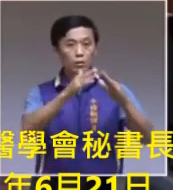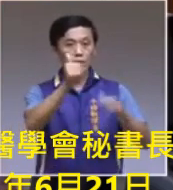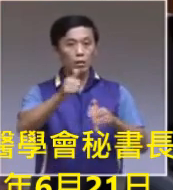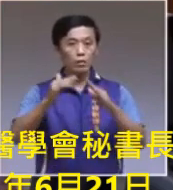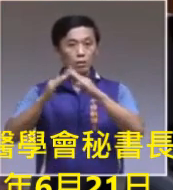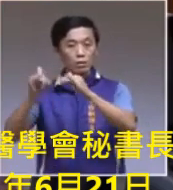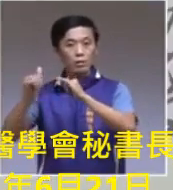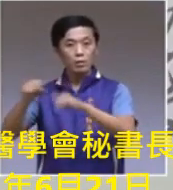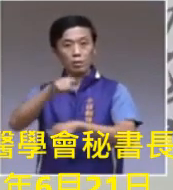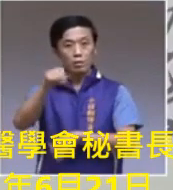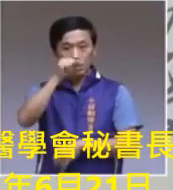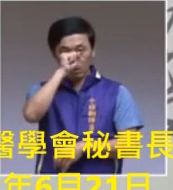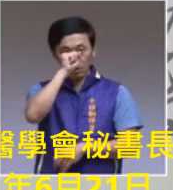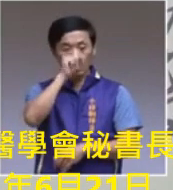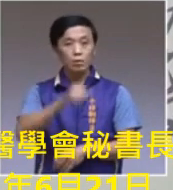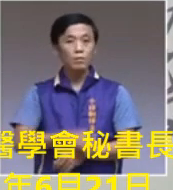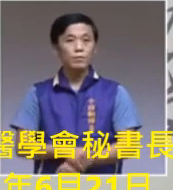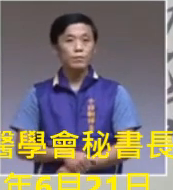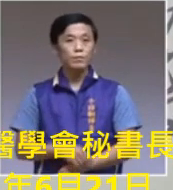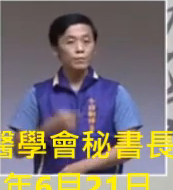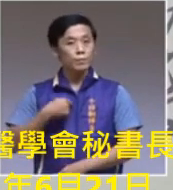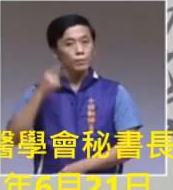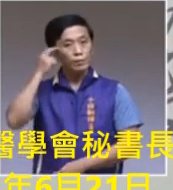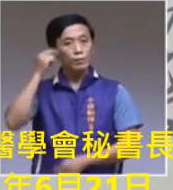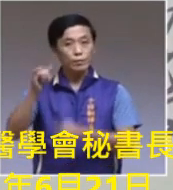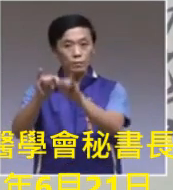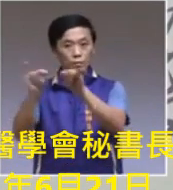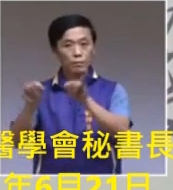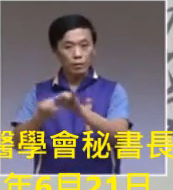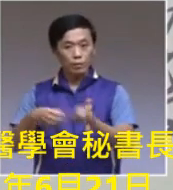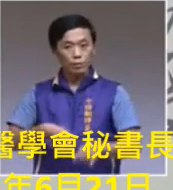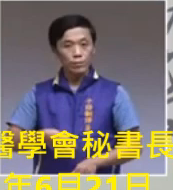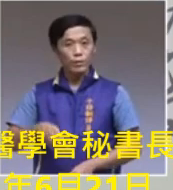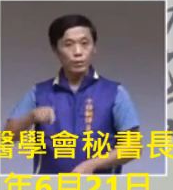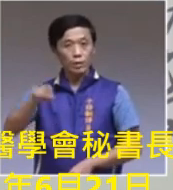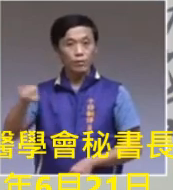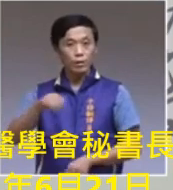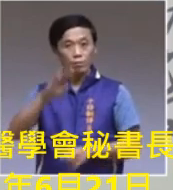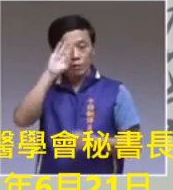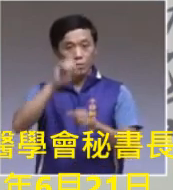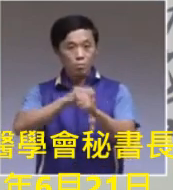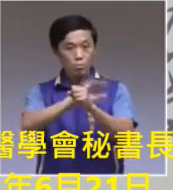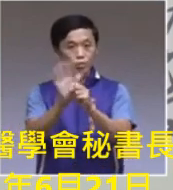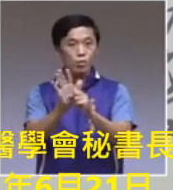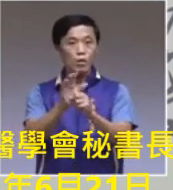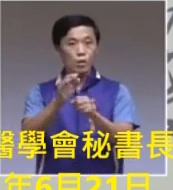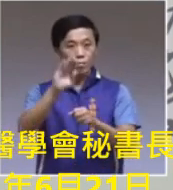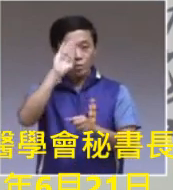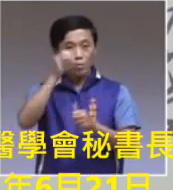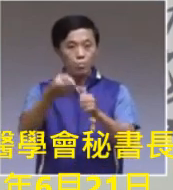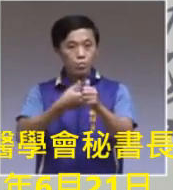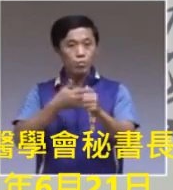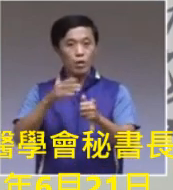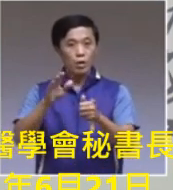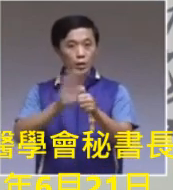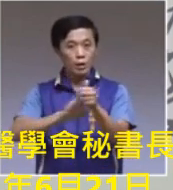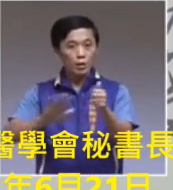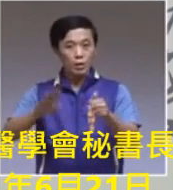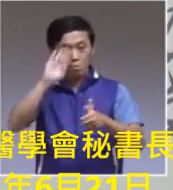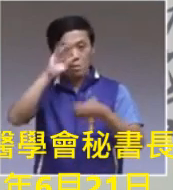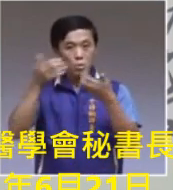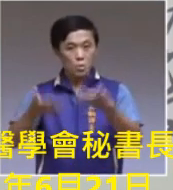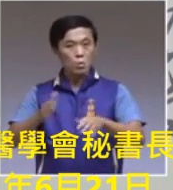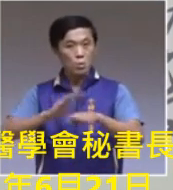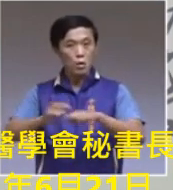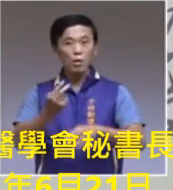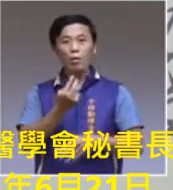位市民，大家好。我想孕妇得到所谓的新冠肺炎，它容易并发重症，需要